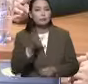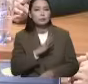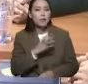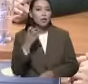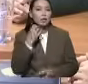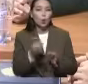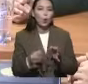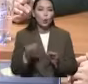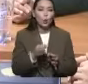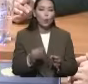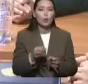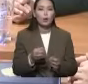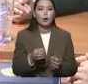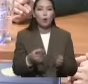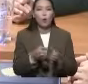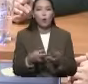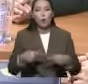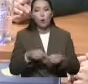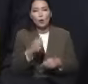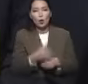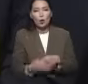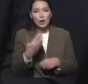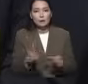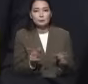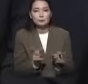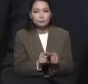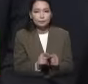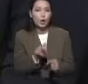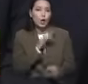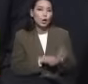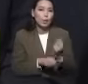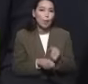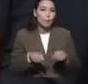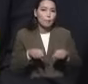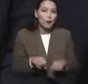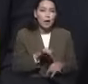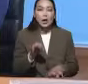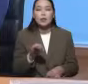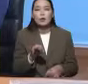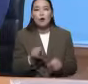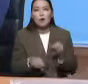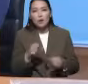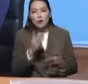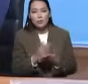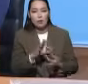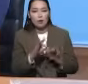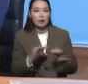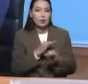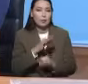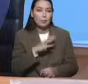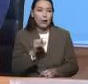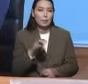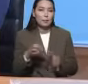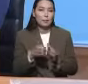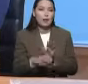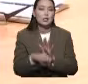Қызылорда облысының кәсіподақтар орталығы аумақтық бірлестігінде болып, жұмысшылардың құқықтары мен мүмкіндіктері туралы сөз қозғады. Аманат партиясының